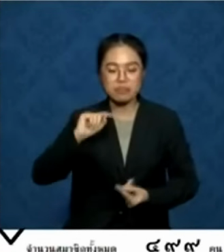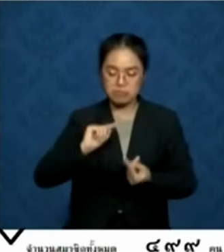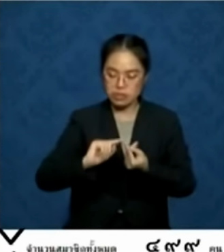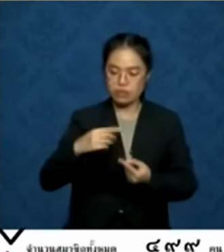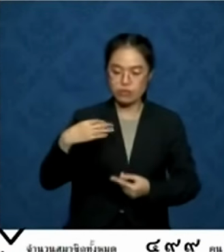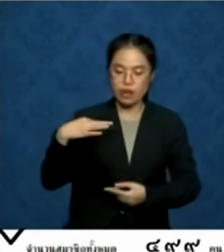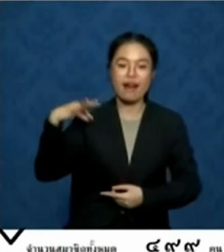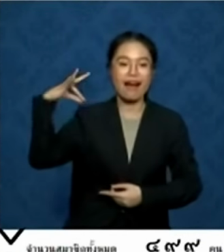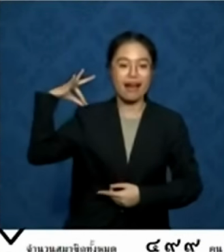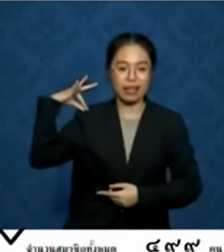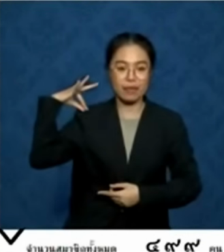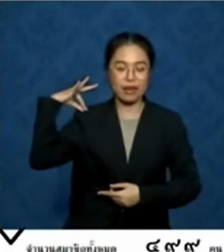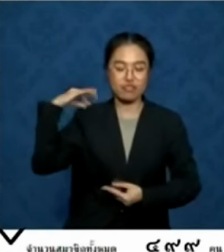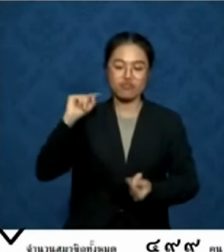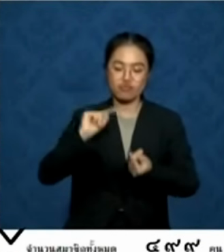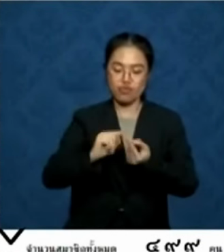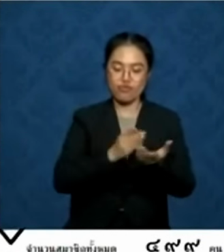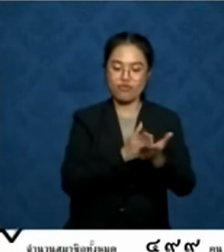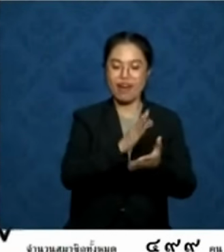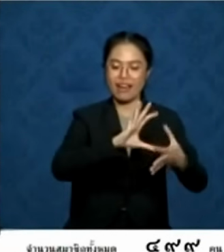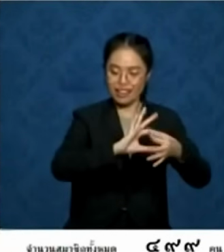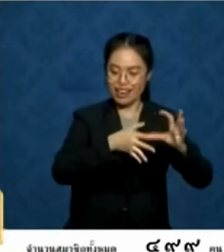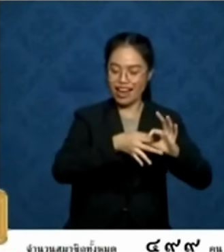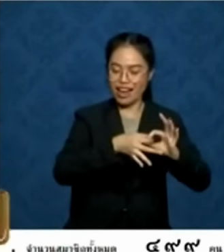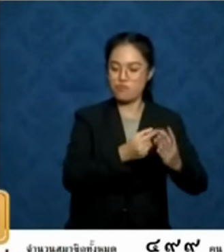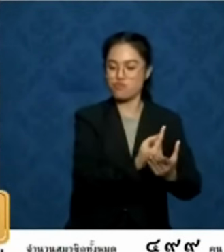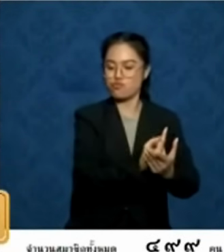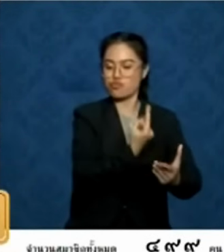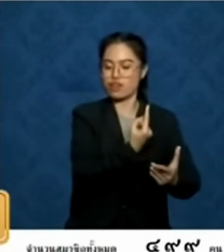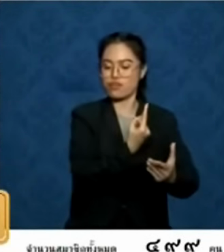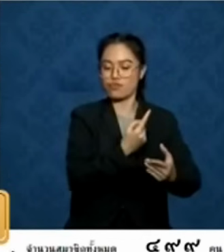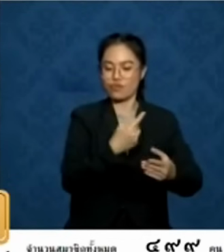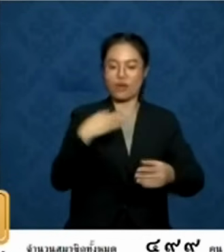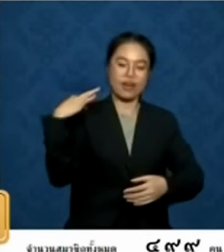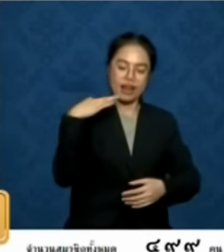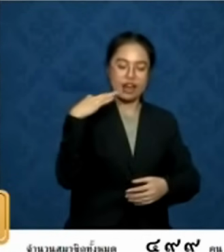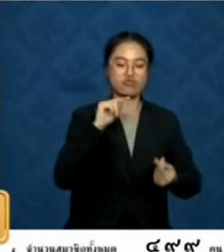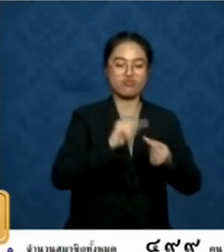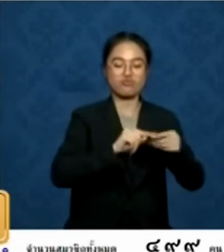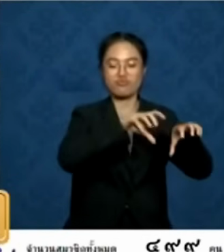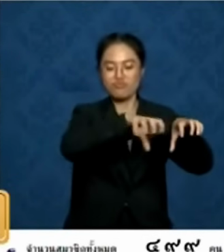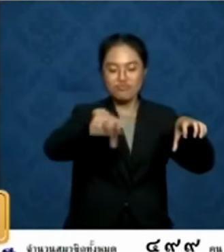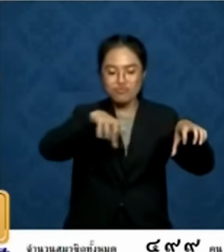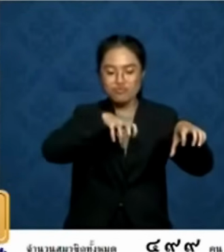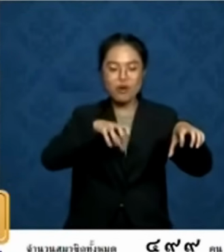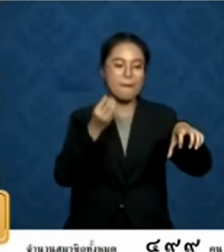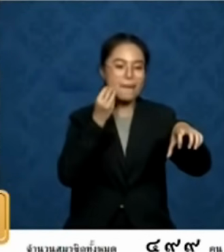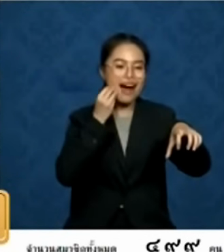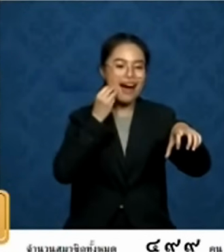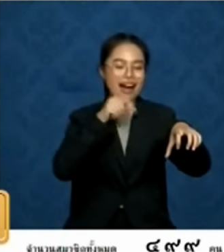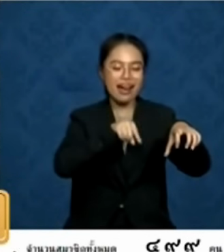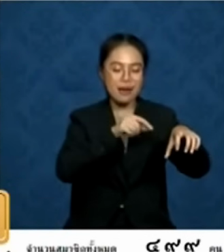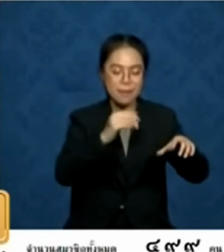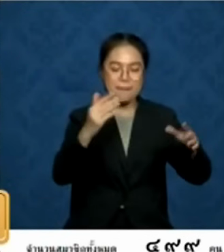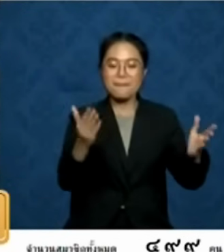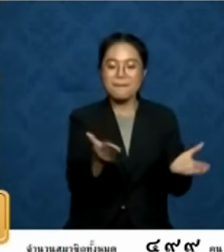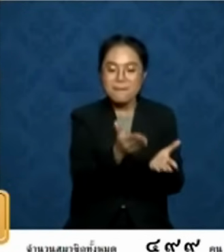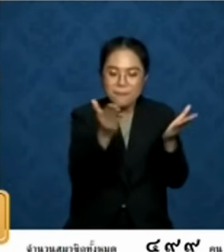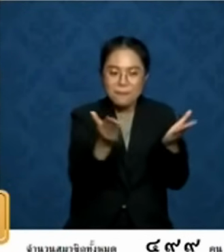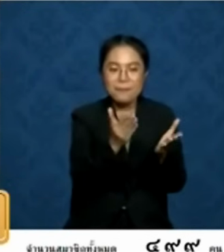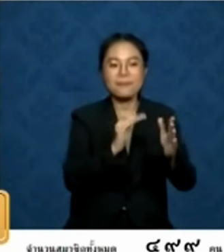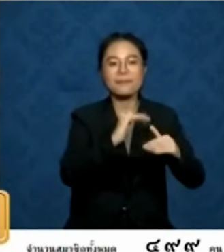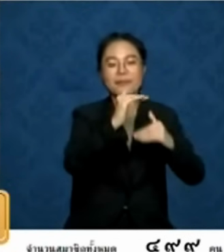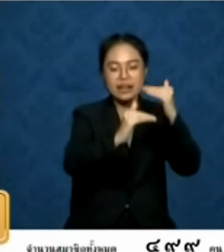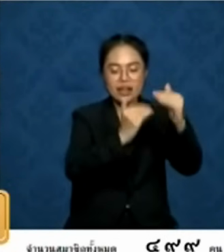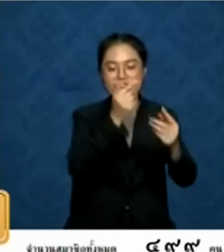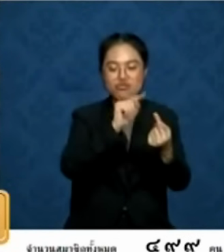ครทางกีฬาและผู้นำการออกกำลังกาย700หมู่บ้านพัฒนาทักษะและศักยภาพนักกีฬ